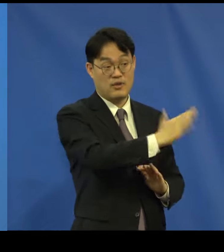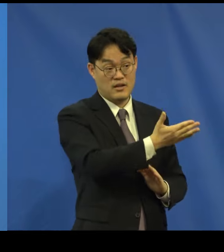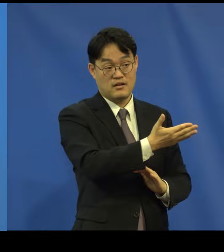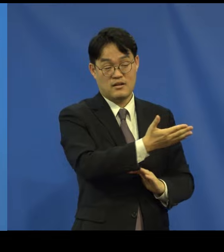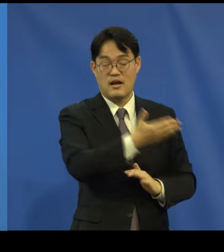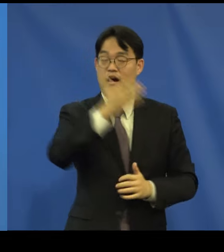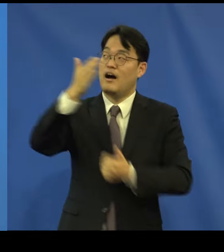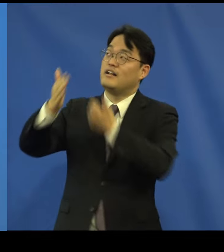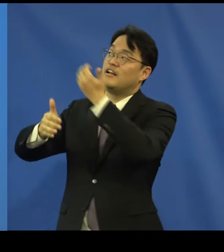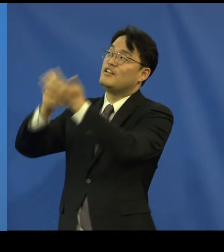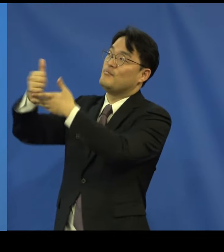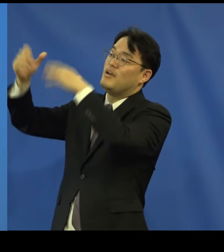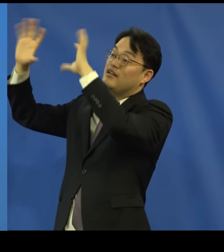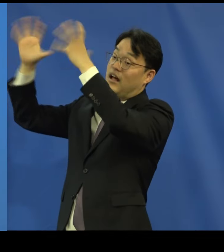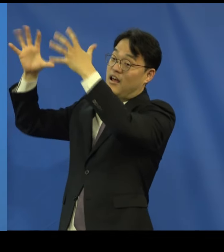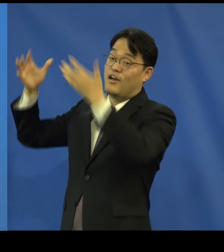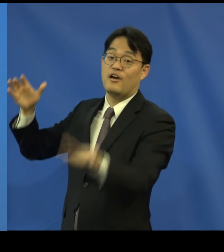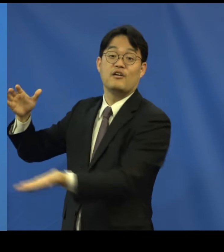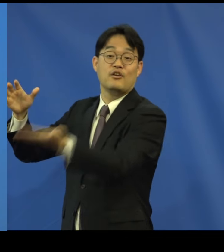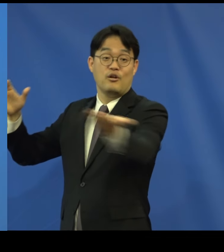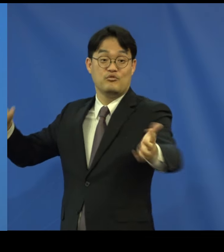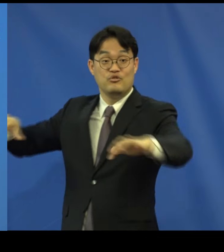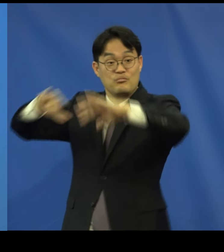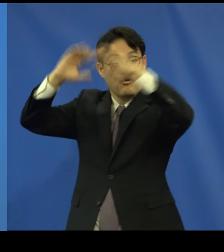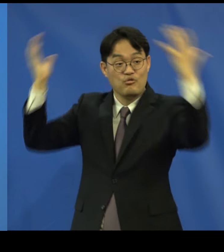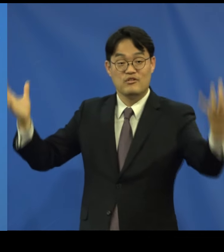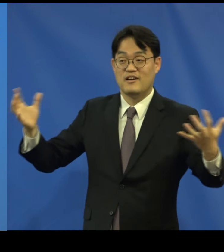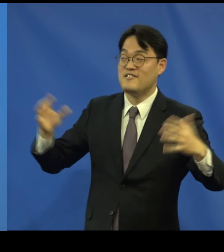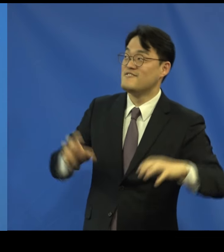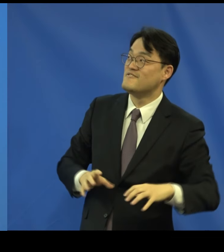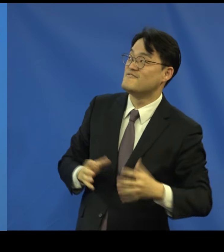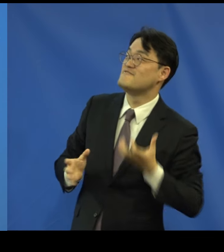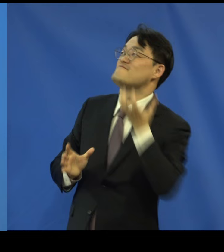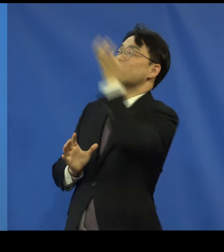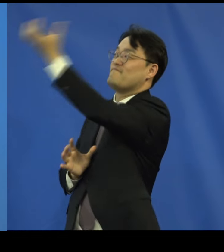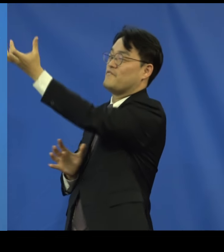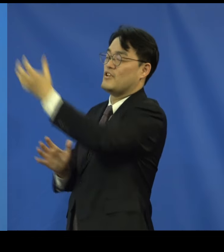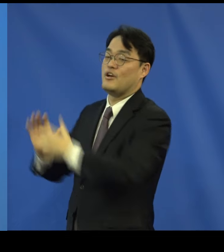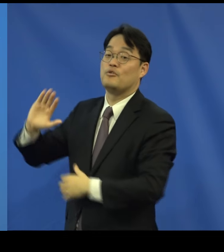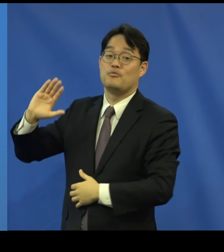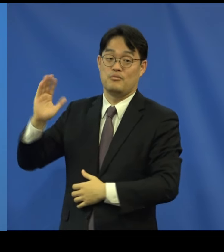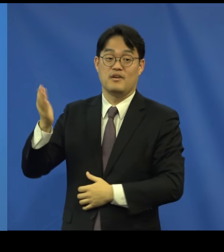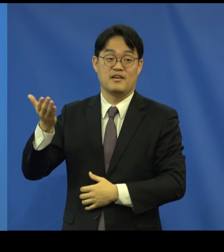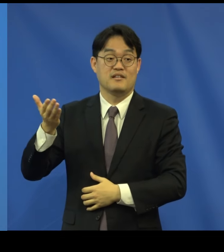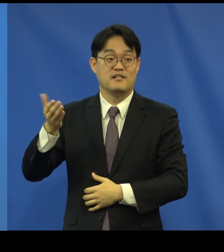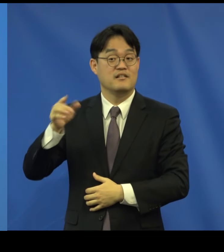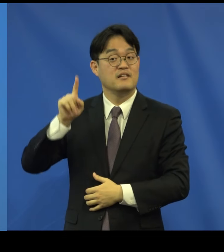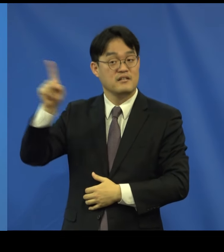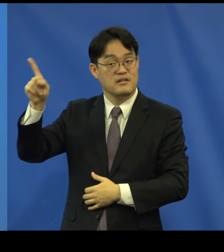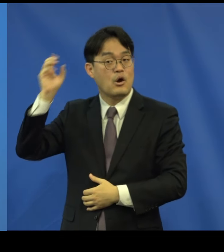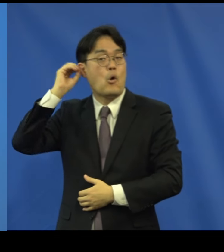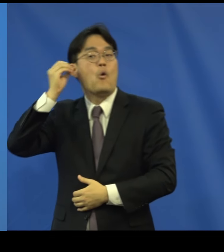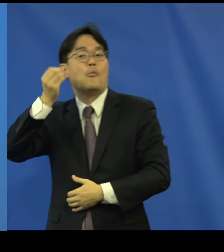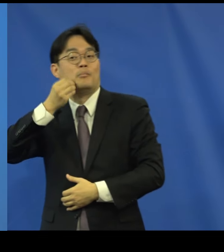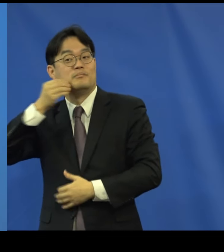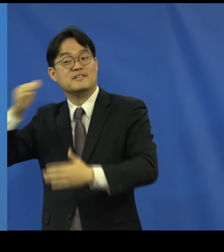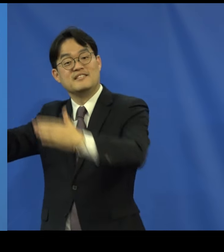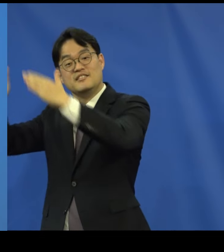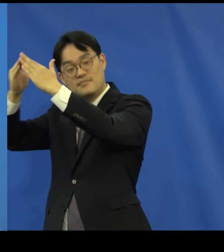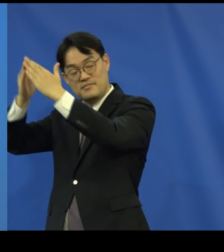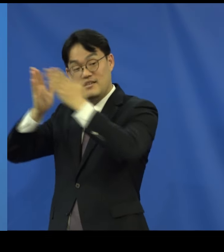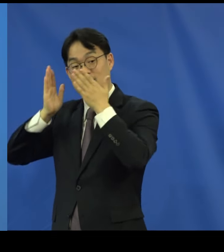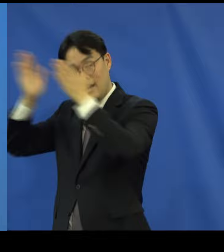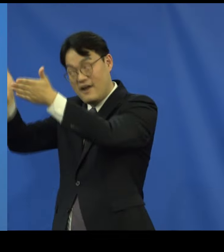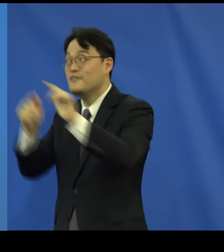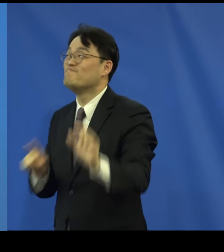그 나라에 여러분들 모두가 들어가는 은혜가 있게 되기를 바라고, 그 본향을 향하여 쉼 없이 믿음으로 다른 박질